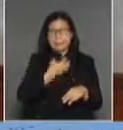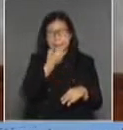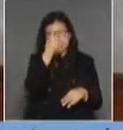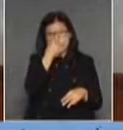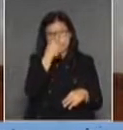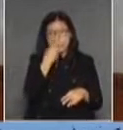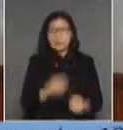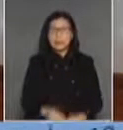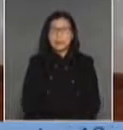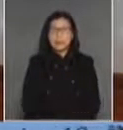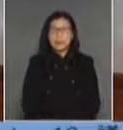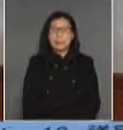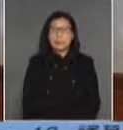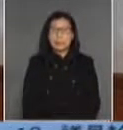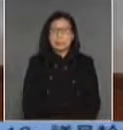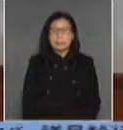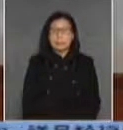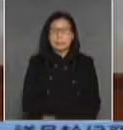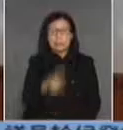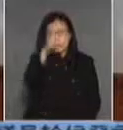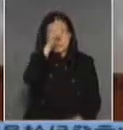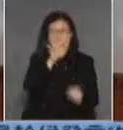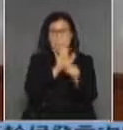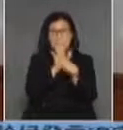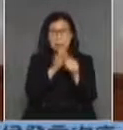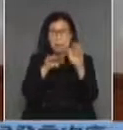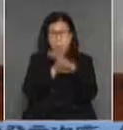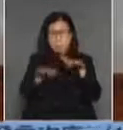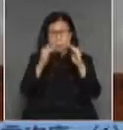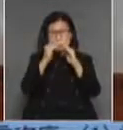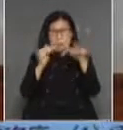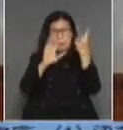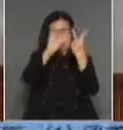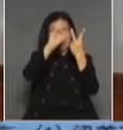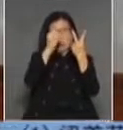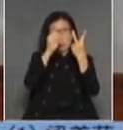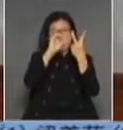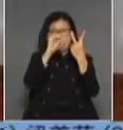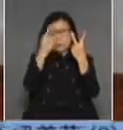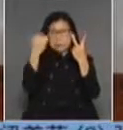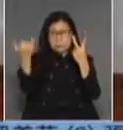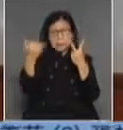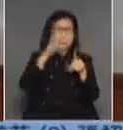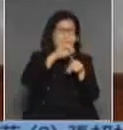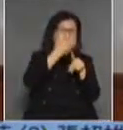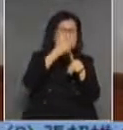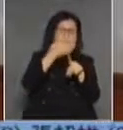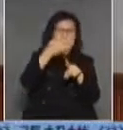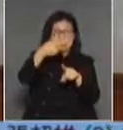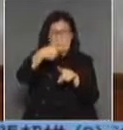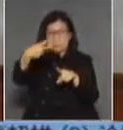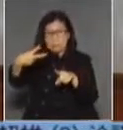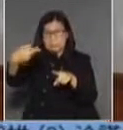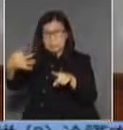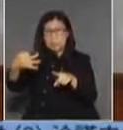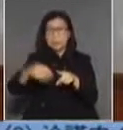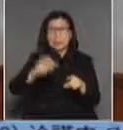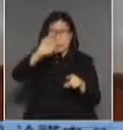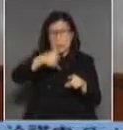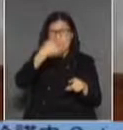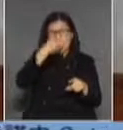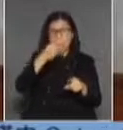同樣是根據保安局的資料，在2016年首三季離港的非華裔